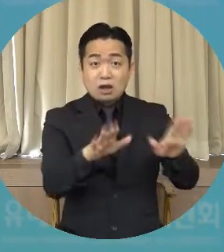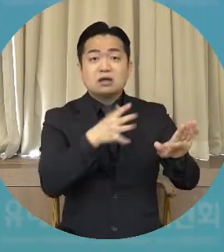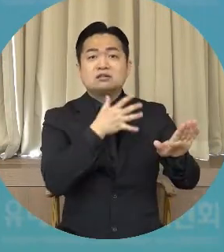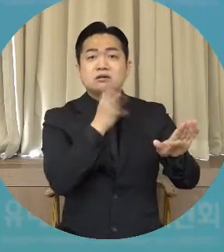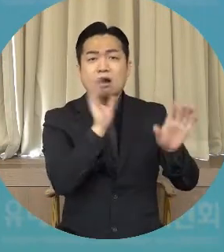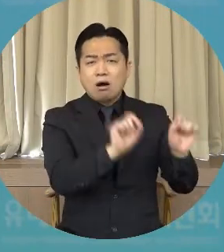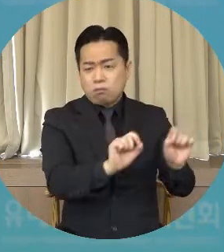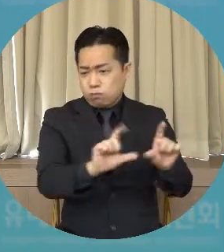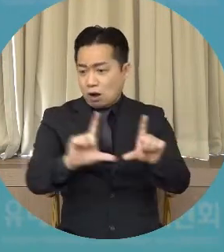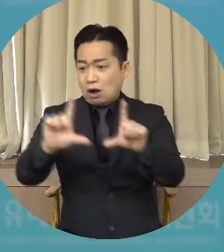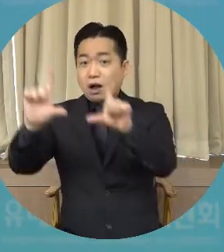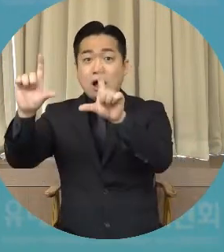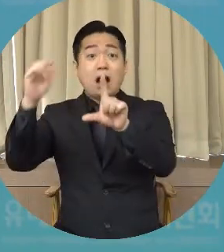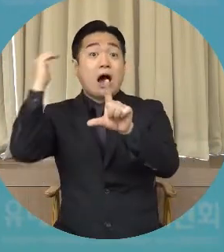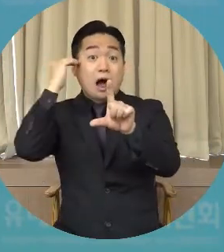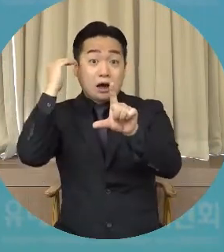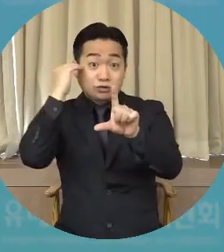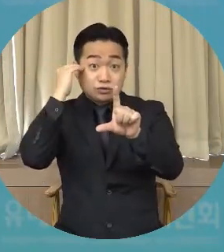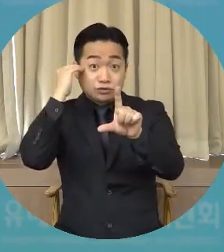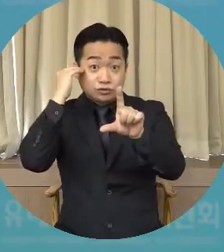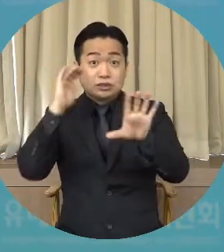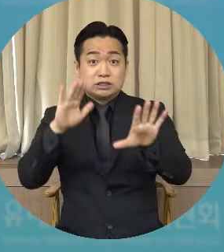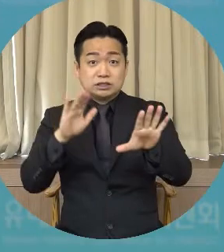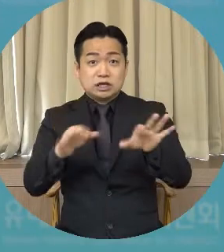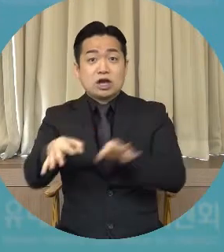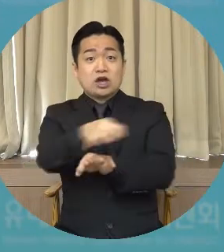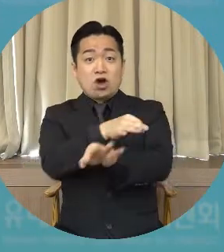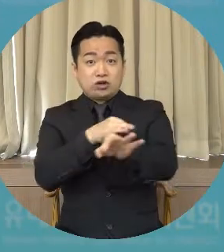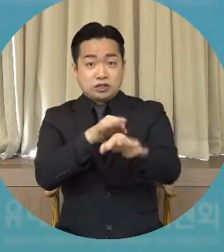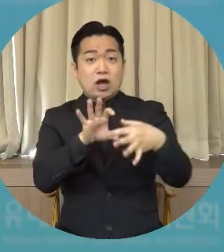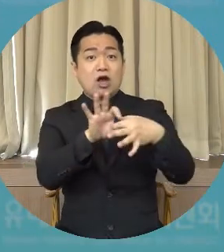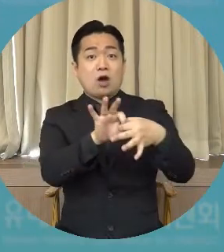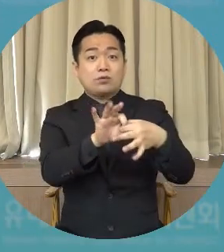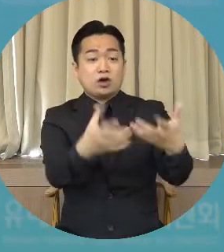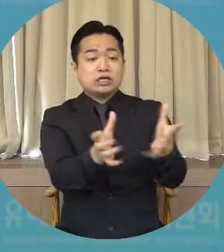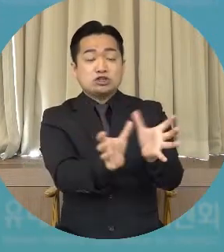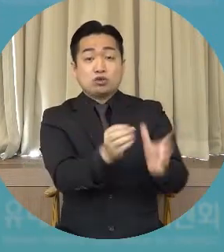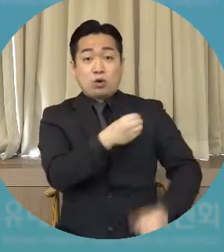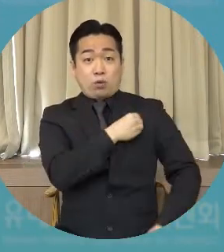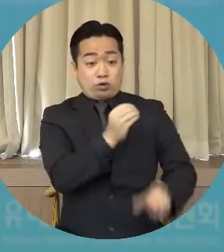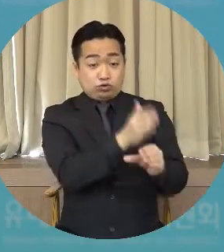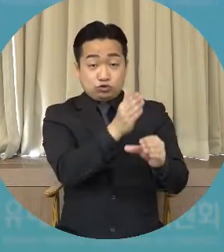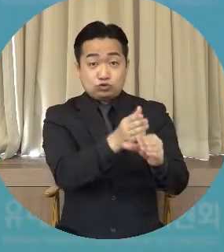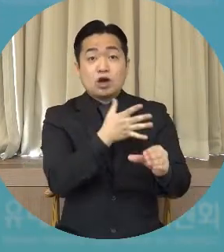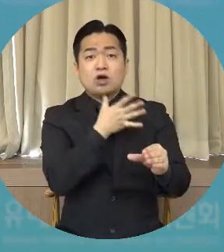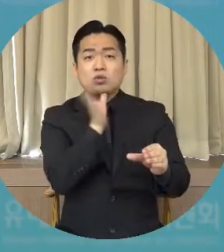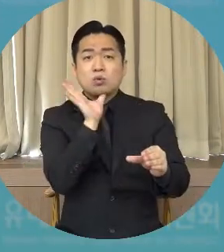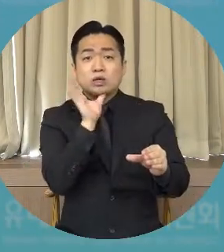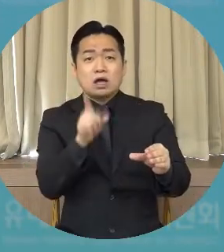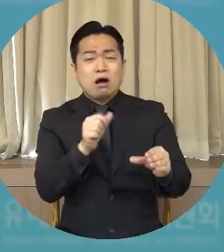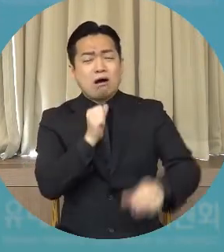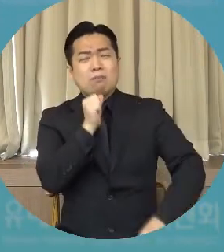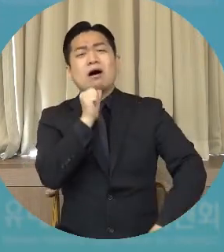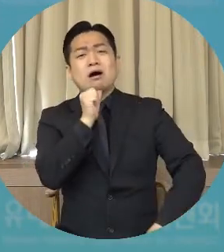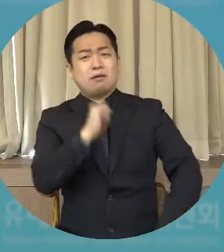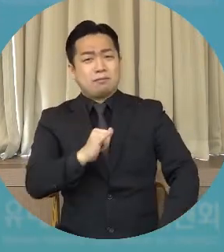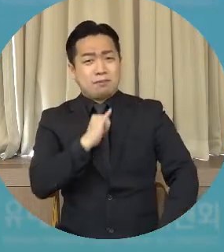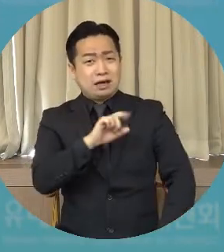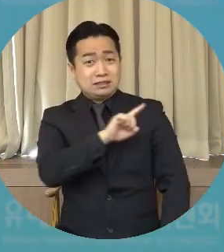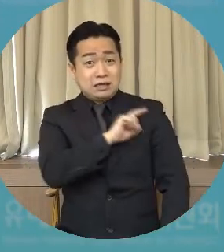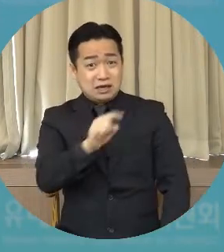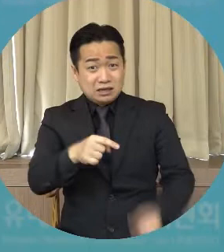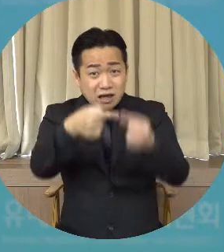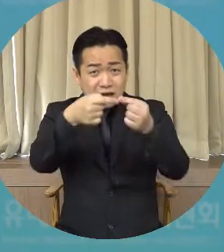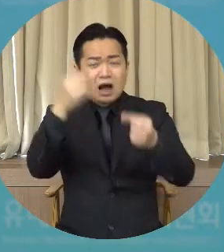있는 우리나라는 경제협력개발기구 회원국 중 노인의 빈곤율 그리고 자살률이 가장